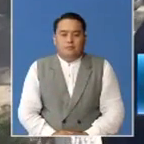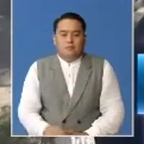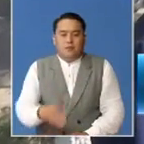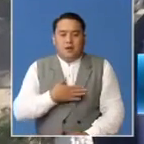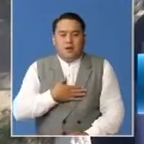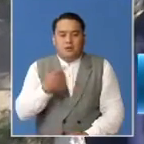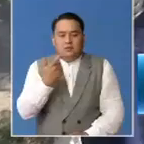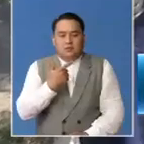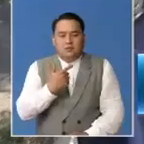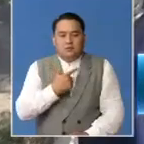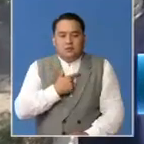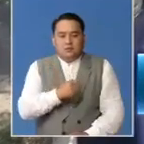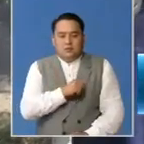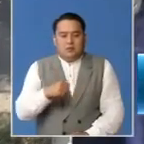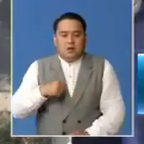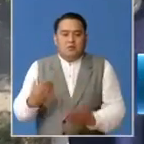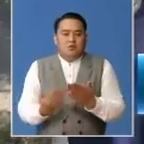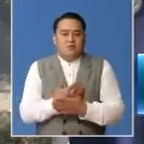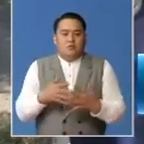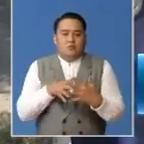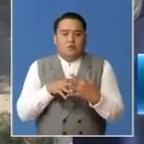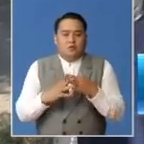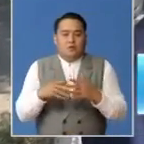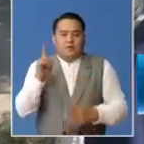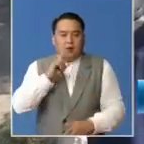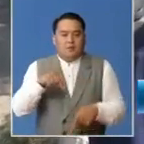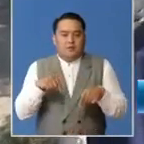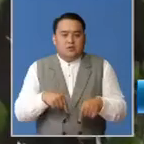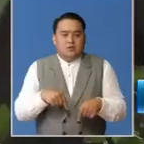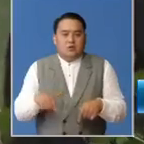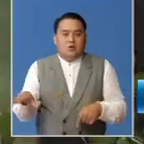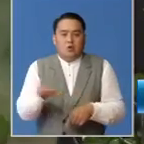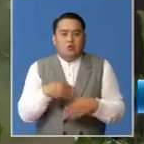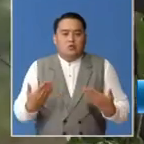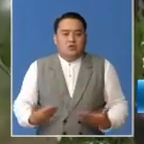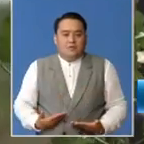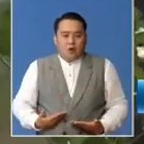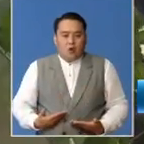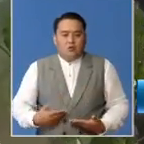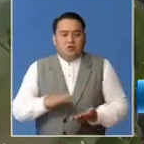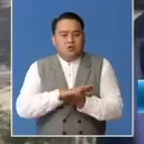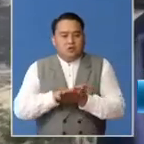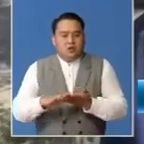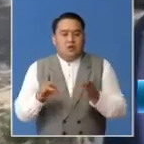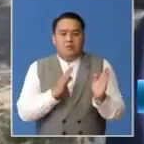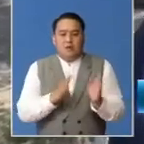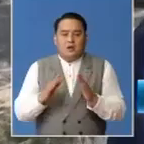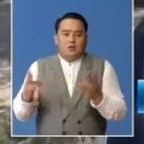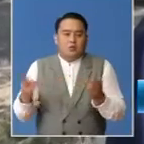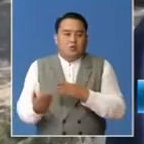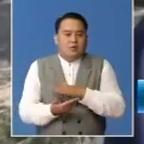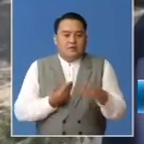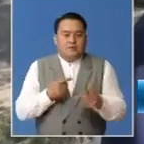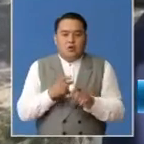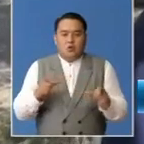Я сам живу в селе Жанна-Шамалган, но временно нахожусь здесь и считаю, что кругом, где ты живешь, должны царить чистота и порядок. Призываю